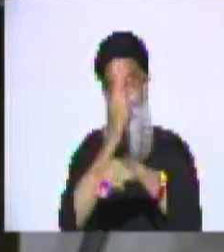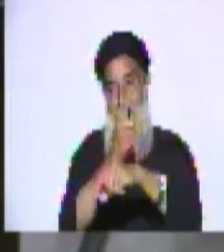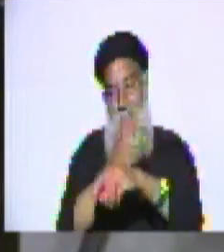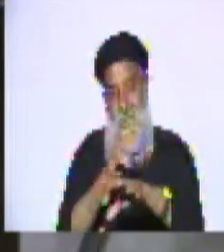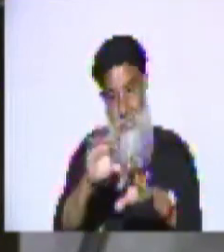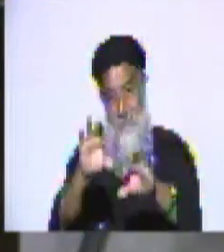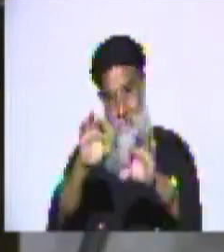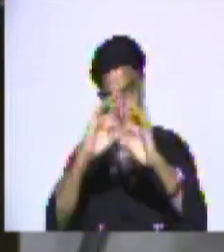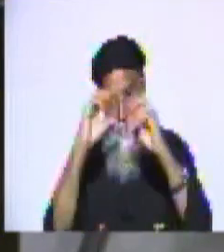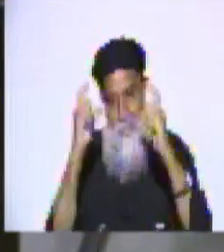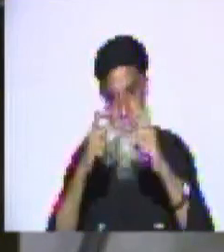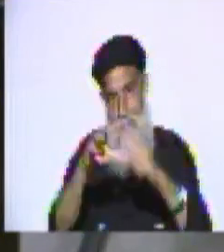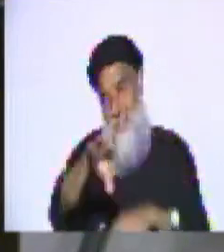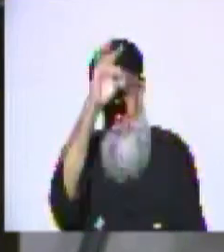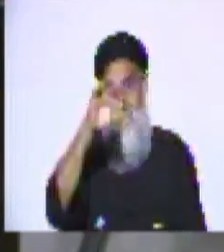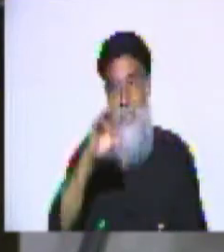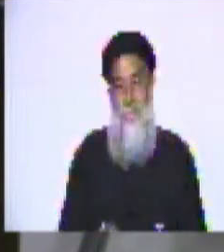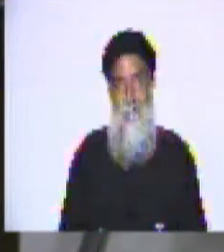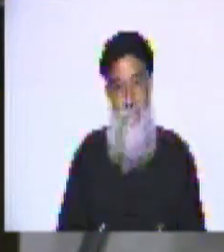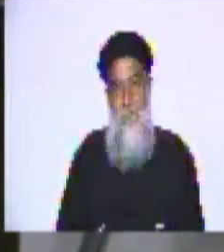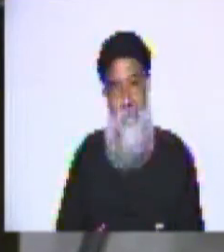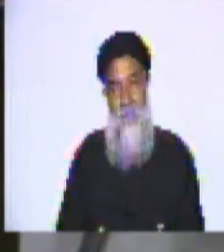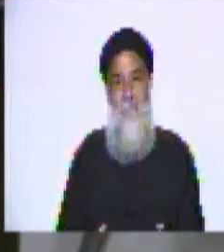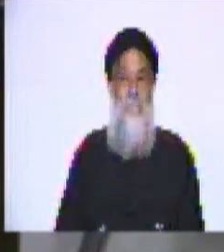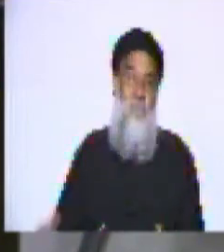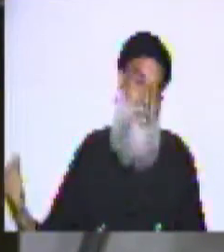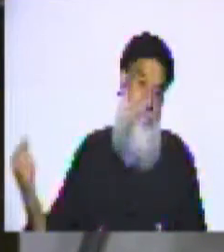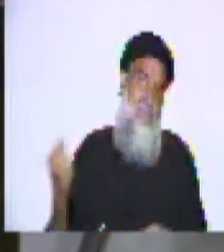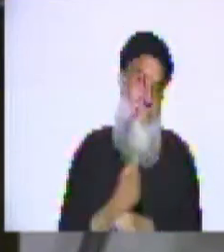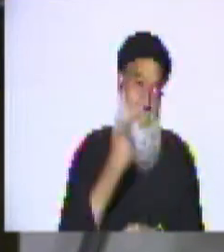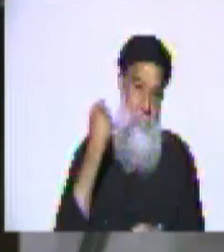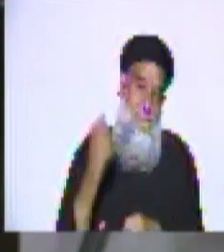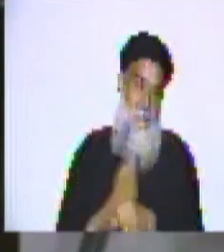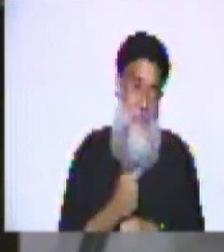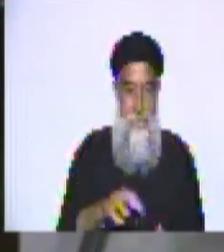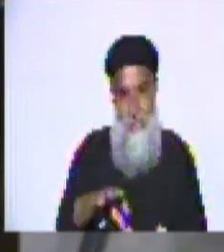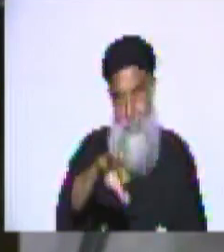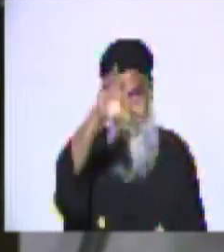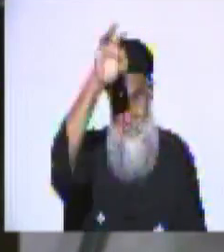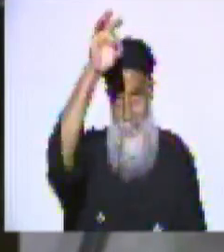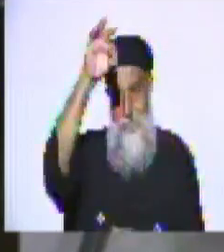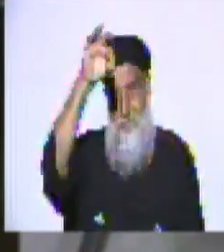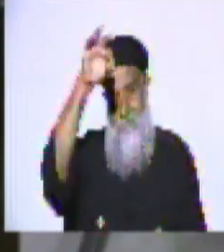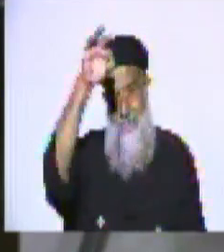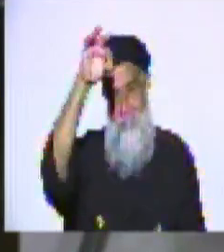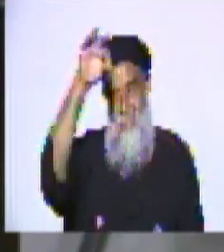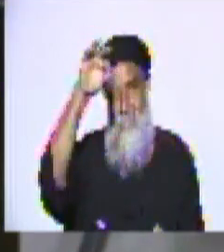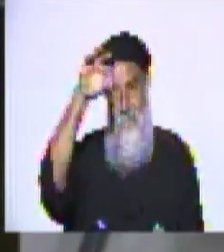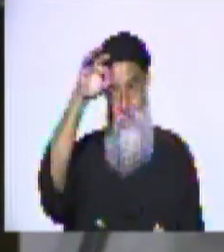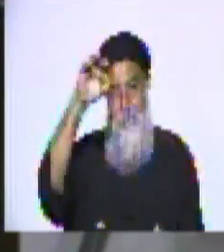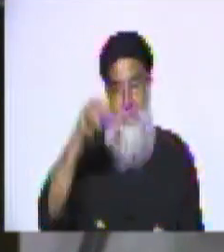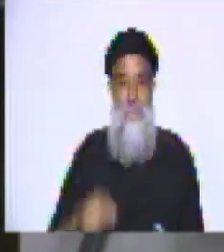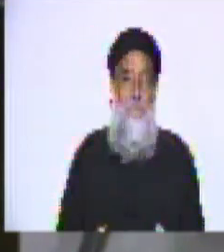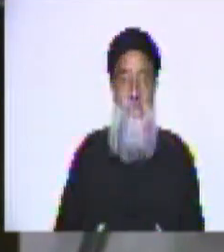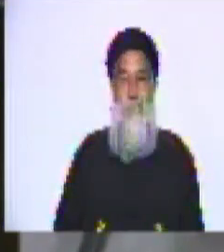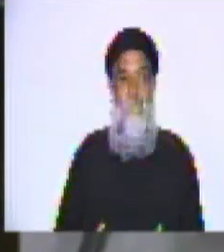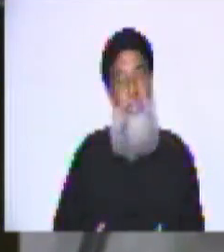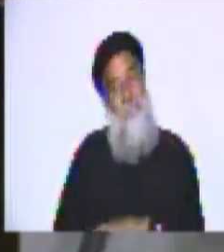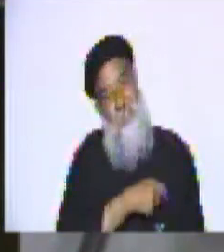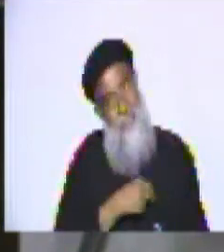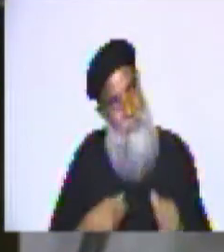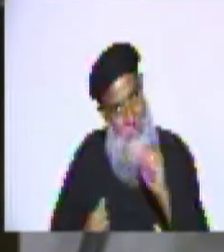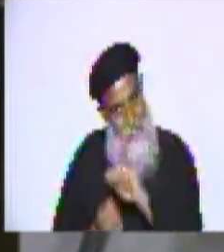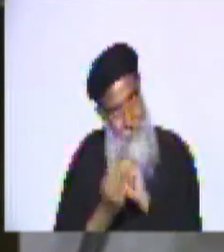فافرزوا، ده عمل الكنيسة، انها ترسم الانسان يعني في الدرجة او الرتبة اللي